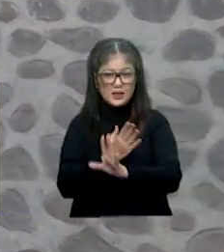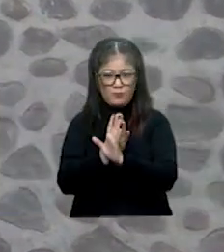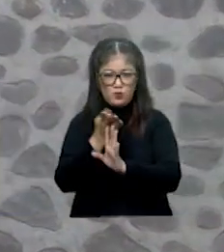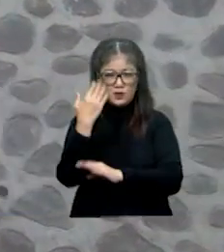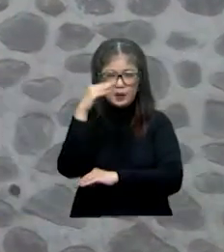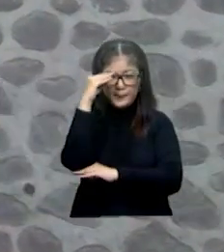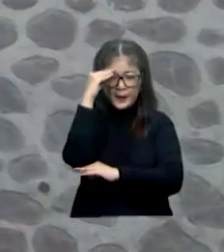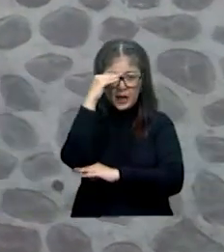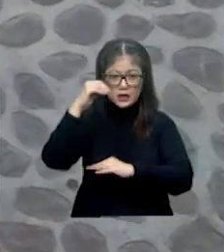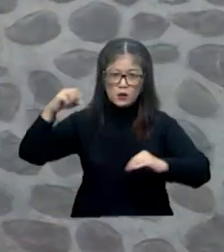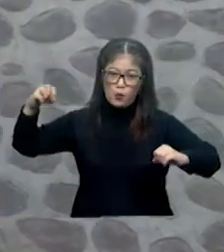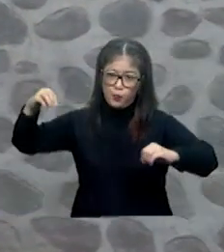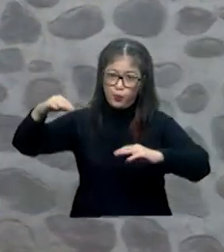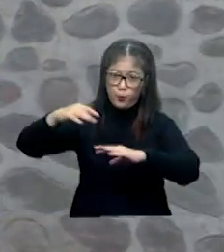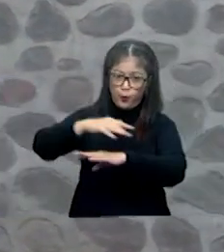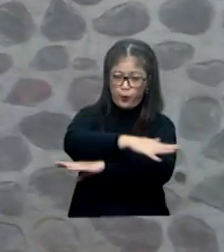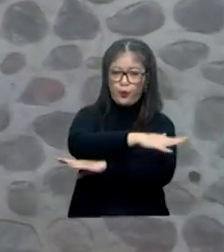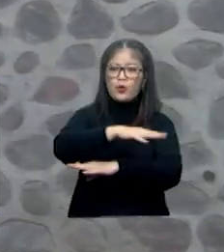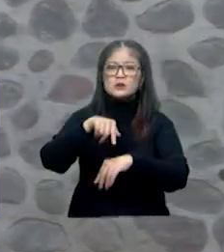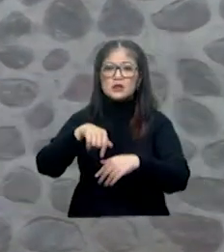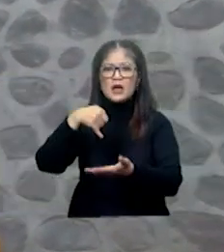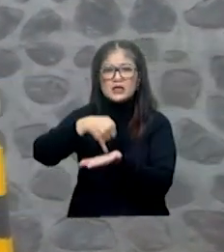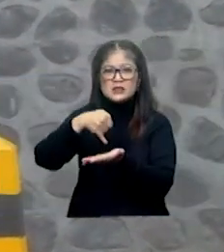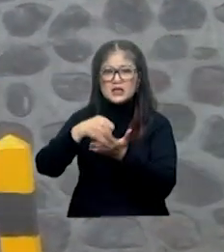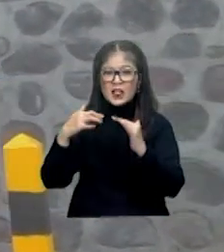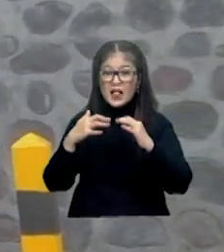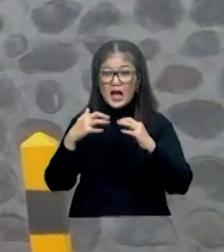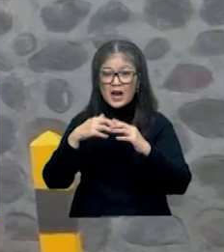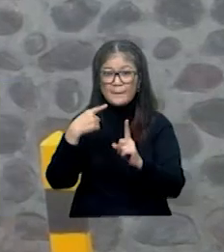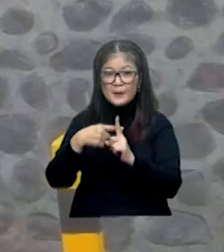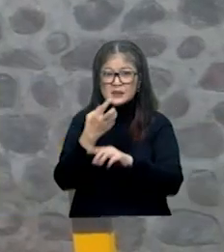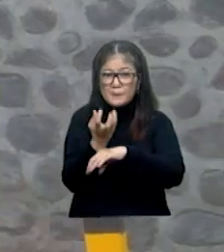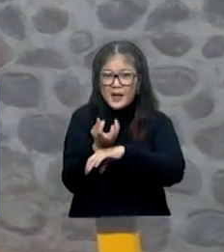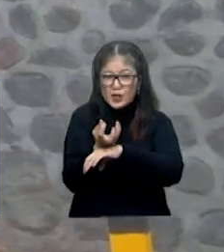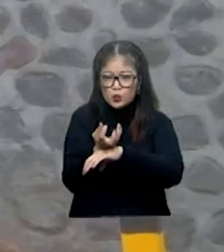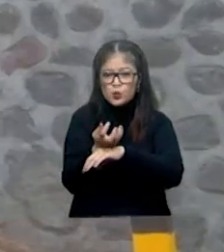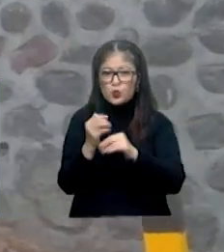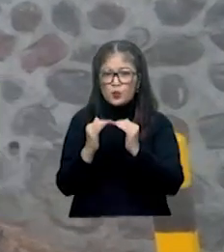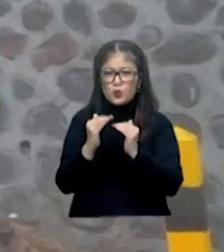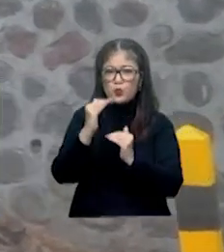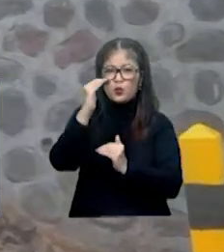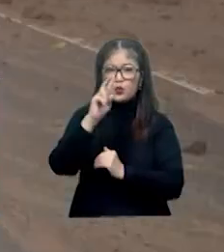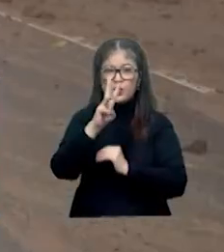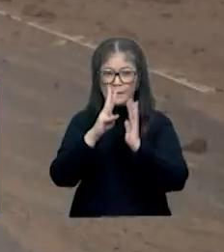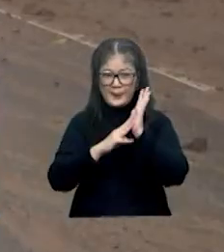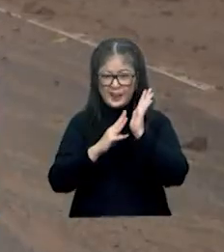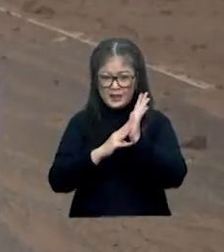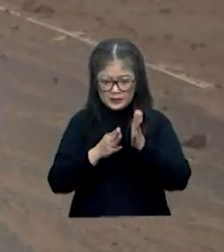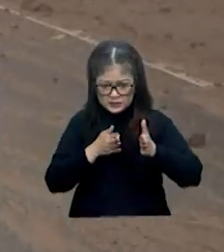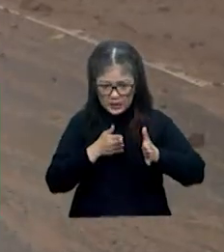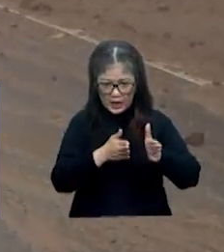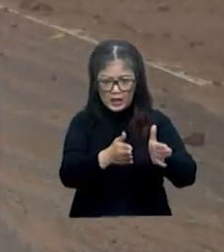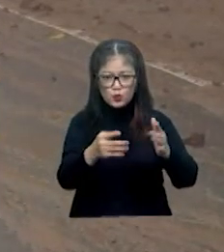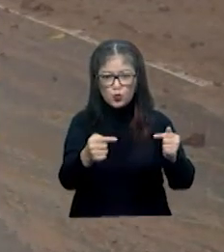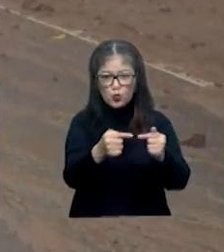Timbunan material longsor berupa tanah dan bebatuan setebal 3 meter memutus jalan penghubung Kabupaten Lumajang dan Malang. Tanah longsor